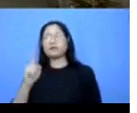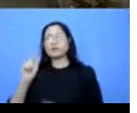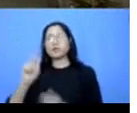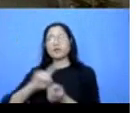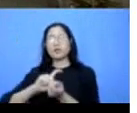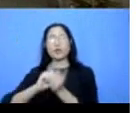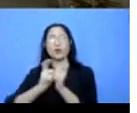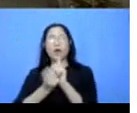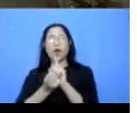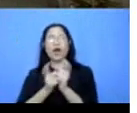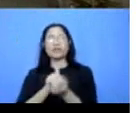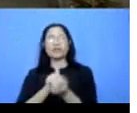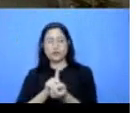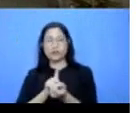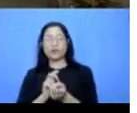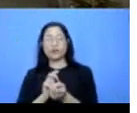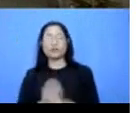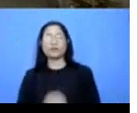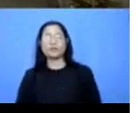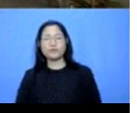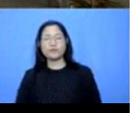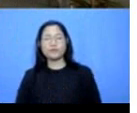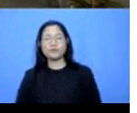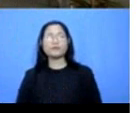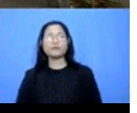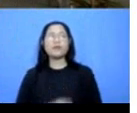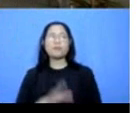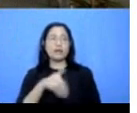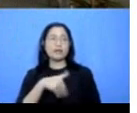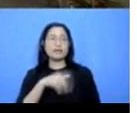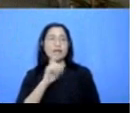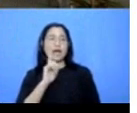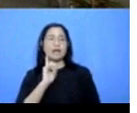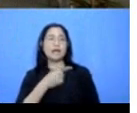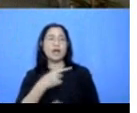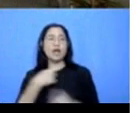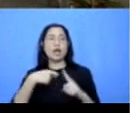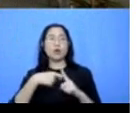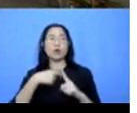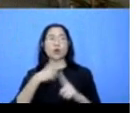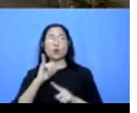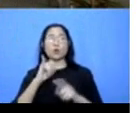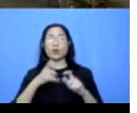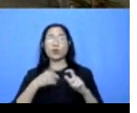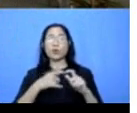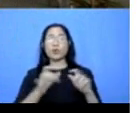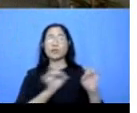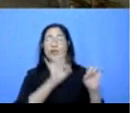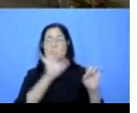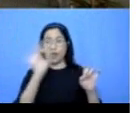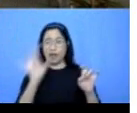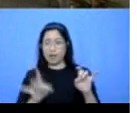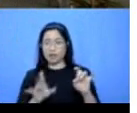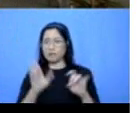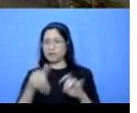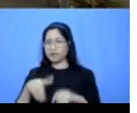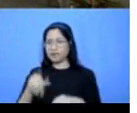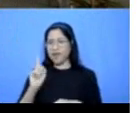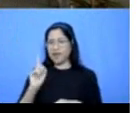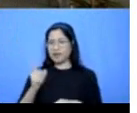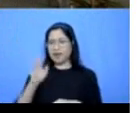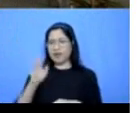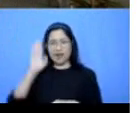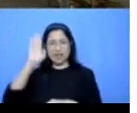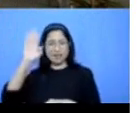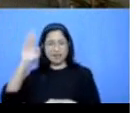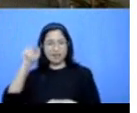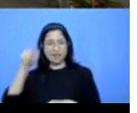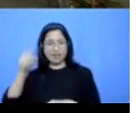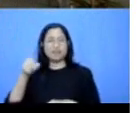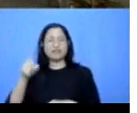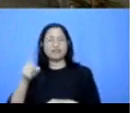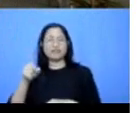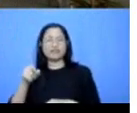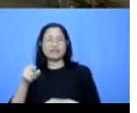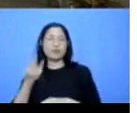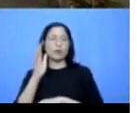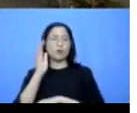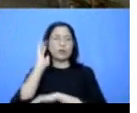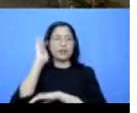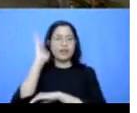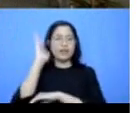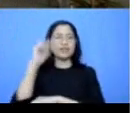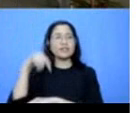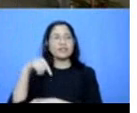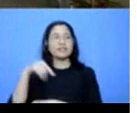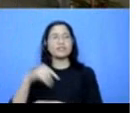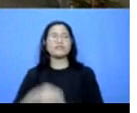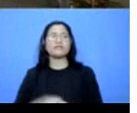tenang aja, karena masih ada beberapa kuis yang akan kami berikan di sela-sela belajar kita kali ini, supaya Bapak Ibu